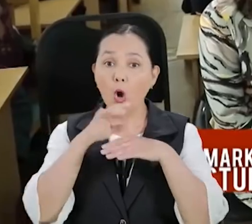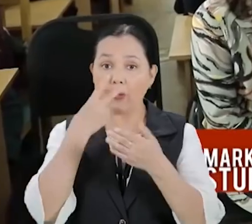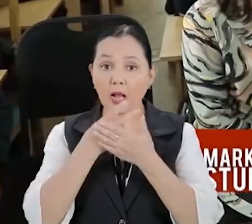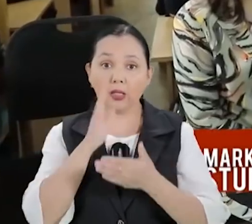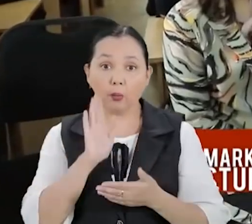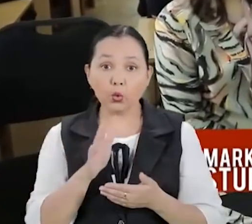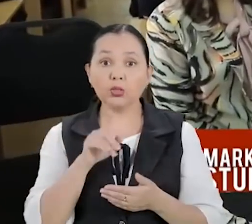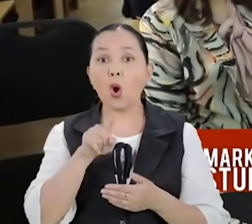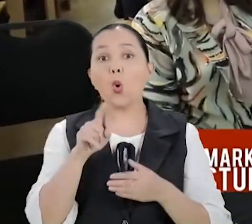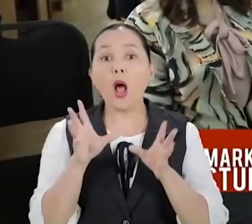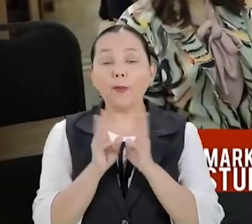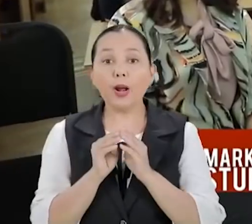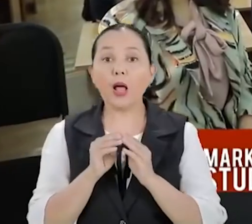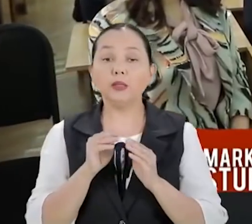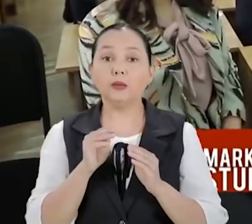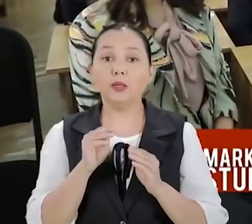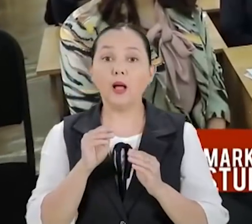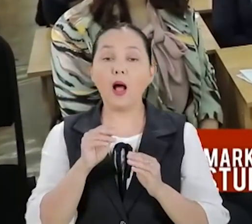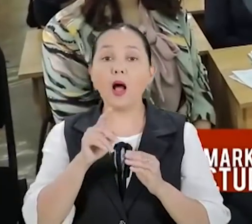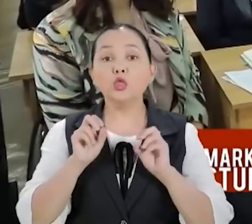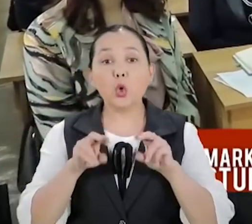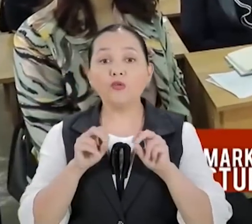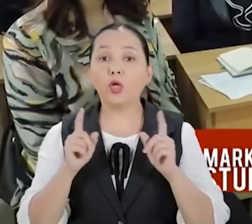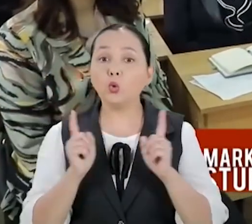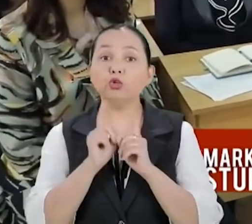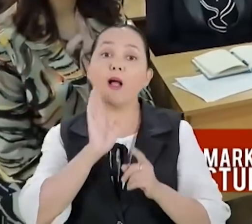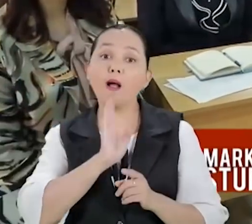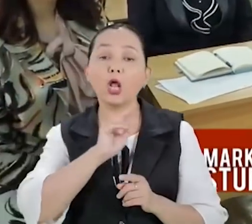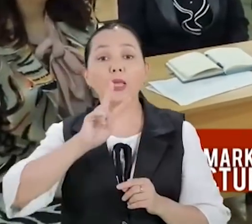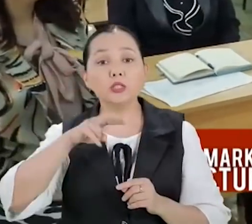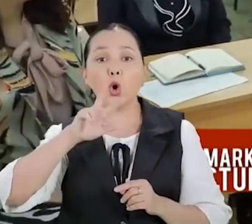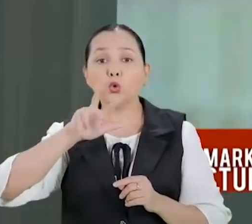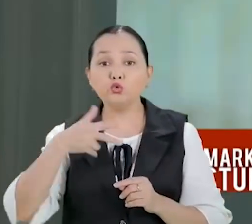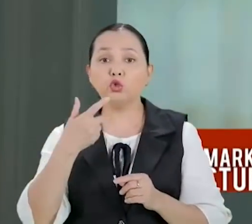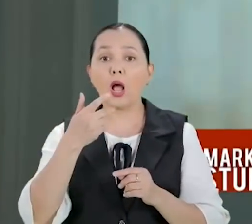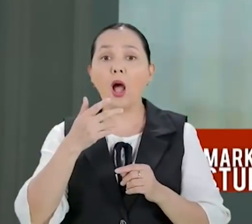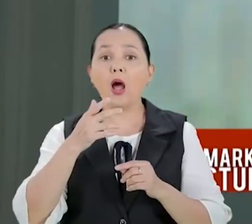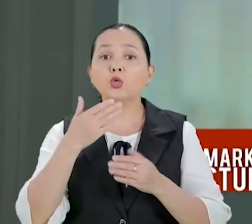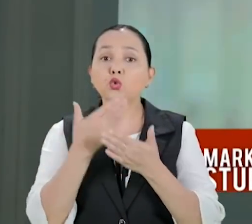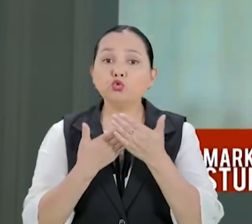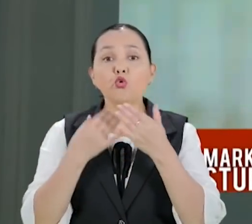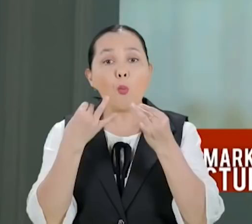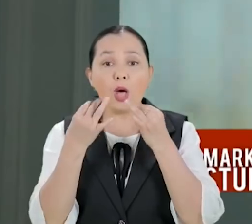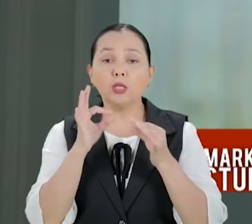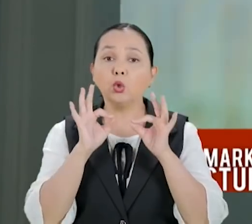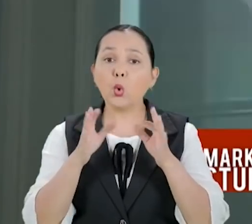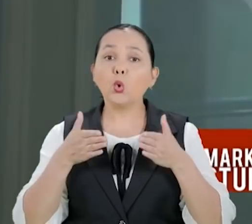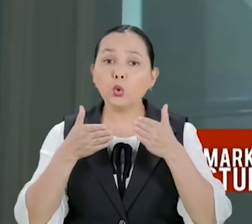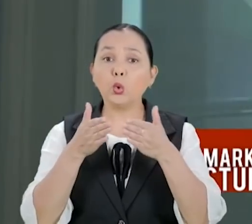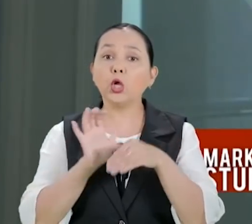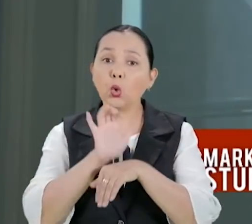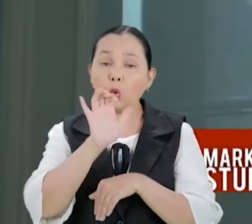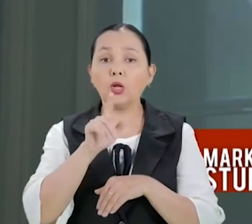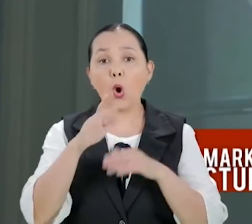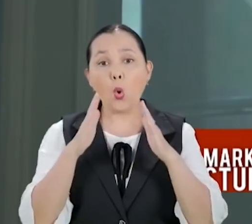olib qaraydigan bo'lsak, ular bilan mana shu zo'ravonlikka uchragan ayollar bilan 2 soat, 3 soatlik o'sha profilaktik suhbat qilamiz, to'g'ri yo'lga